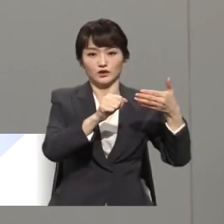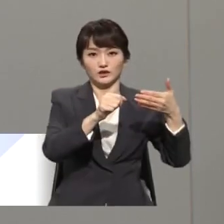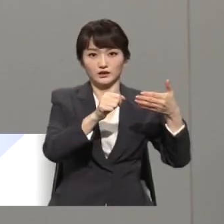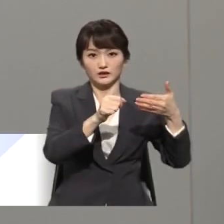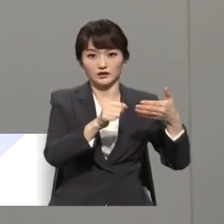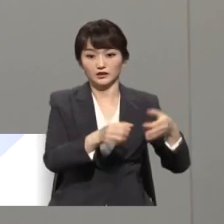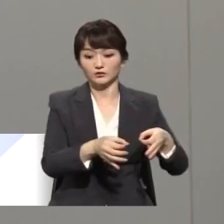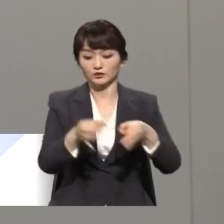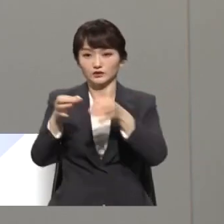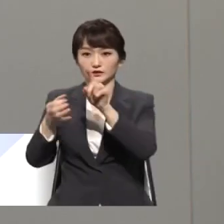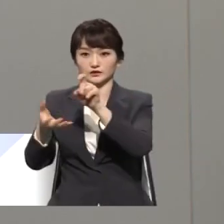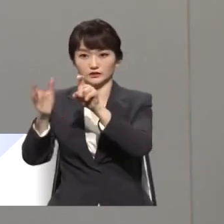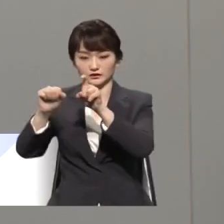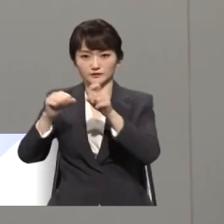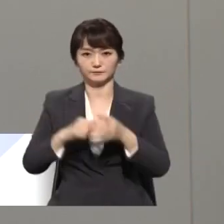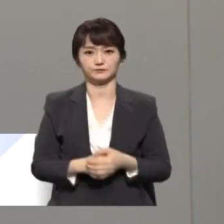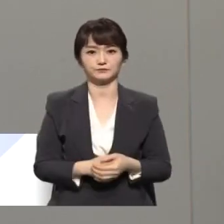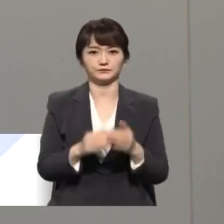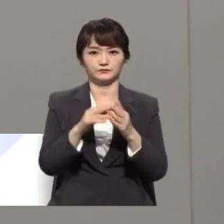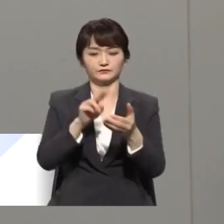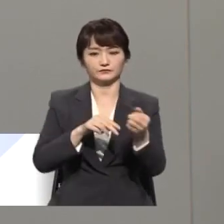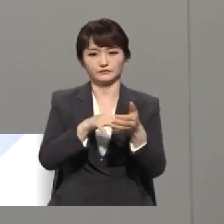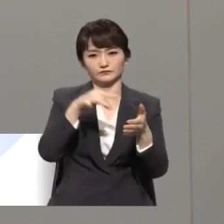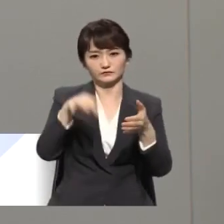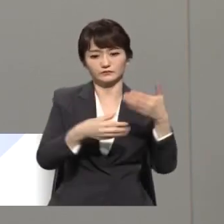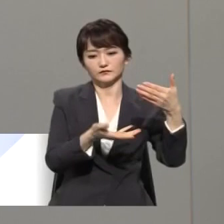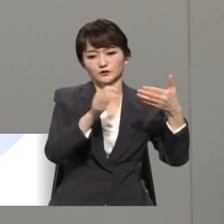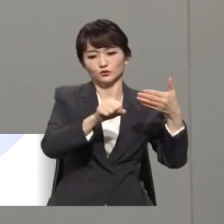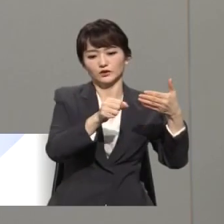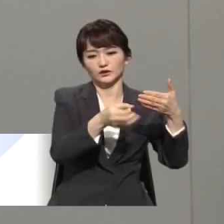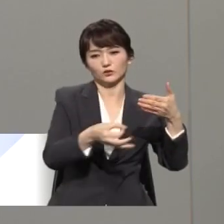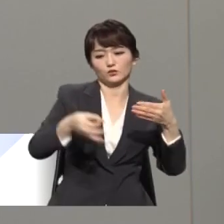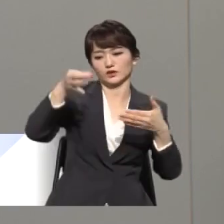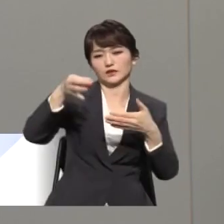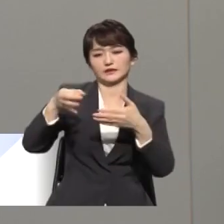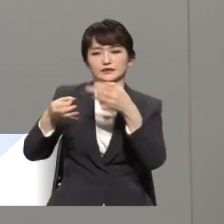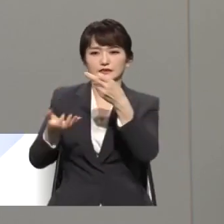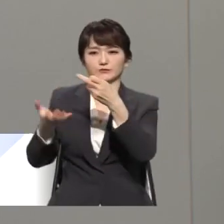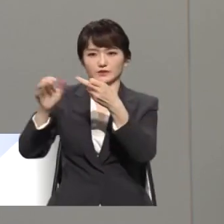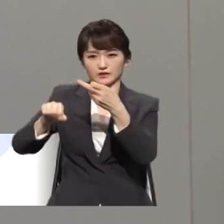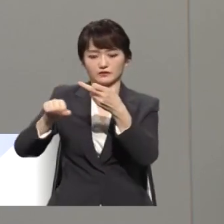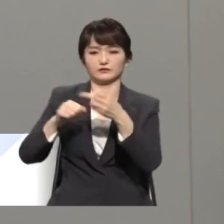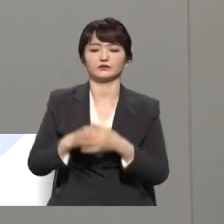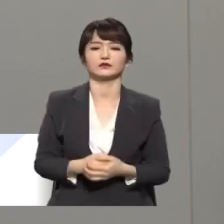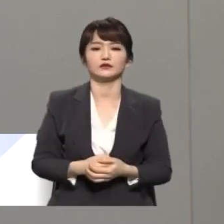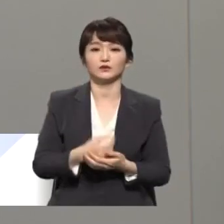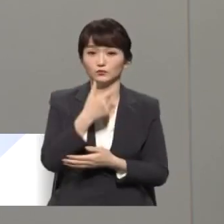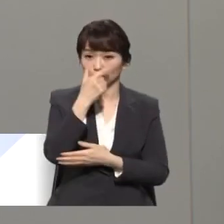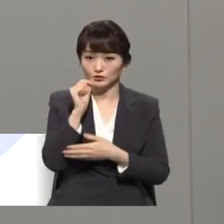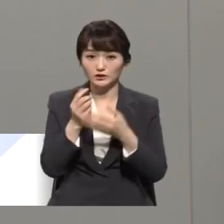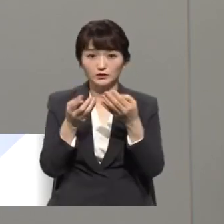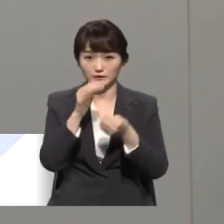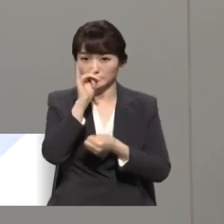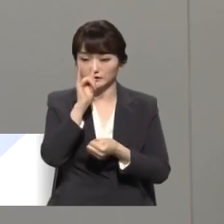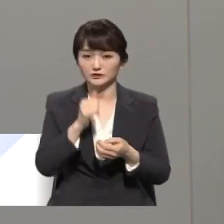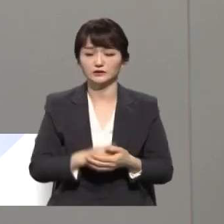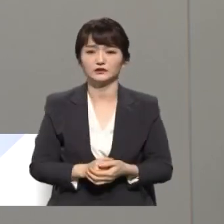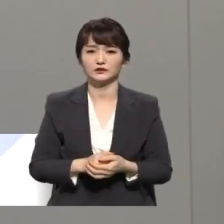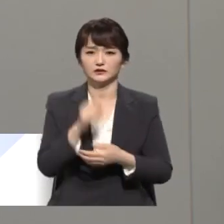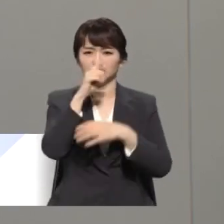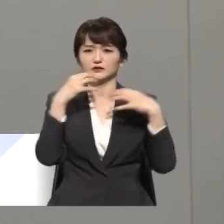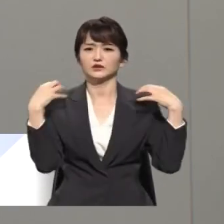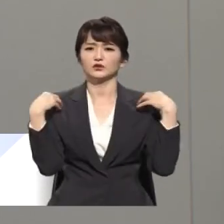양도소득세 면세점도 9억 에서 12억 으로 상향 했습니다 부족한점이 많습니다 정부의